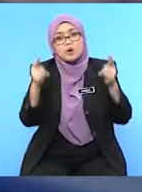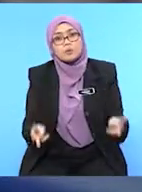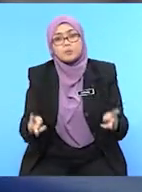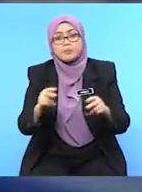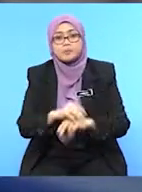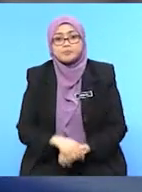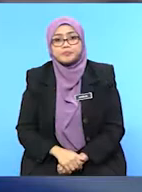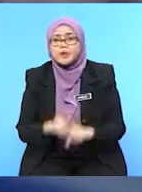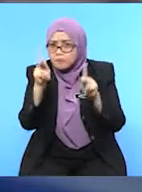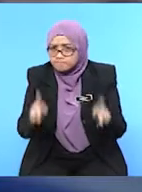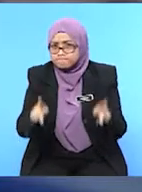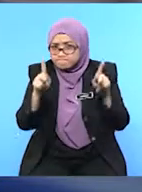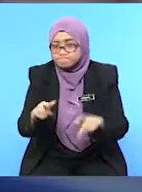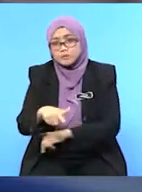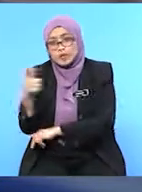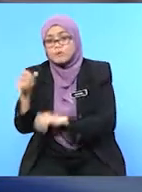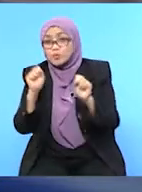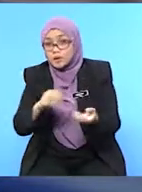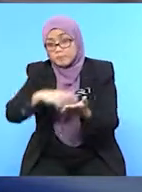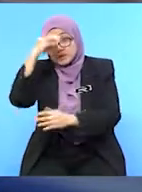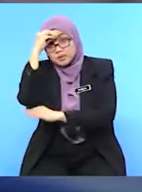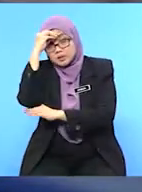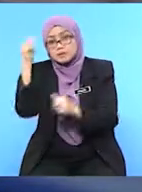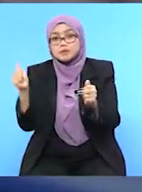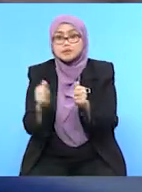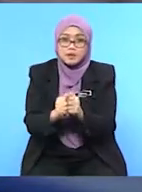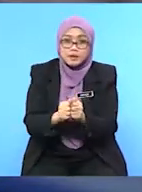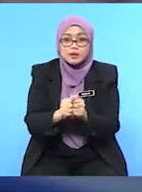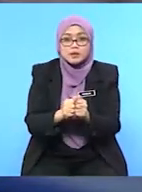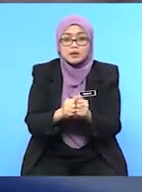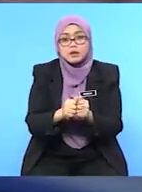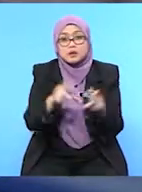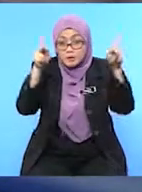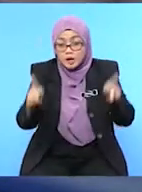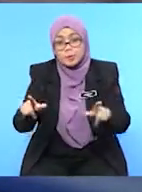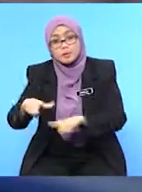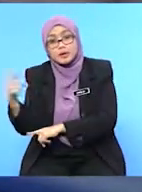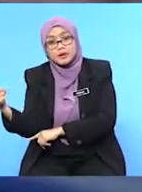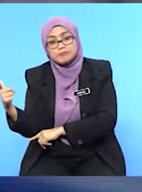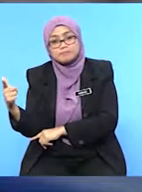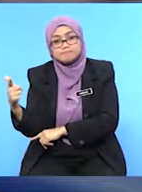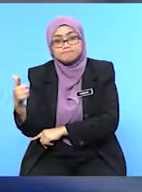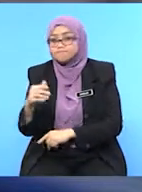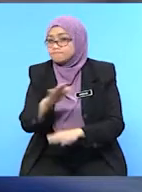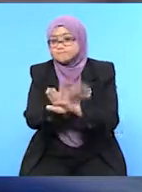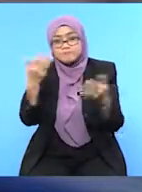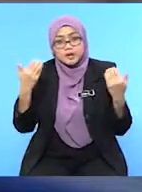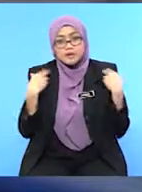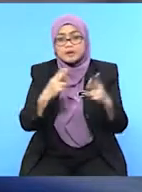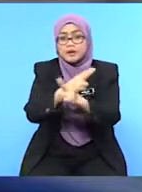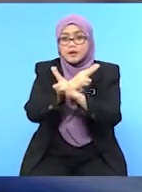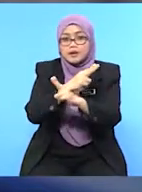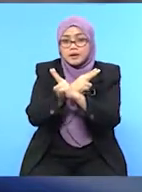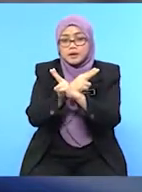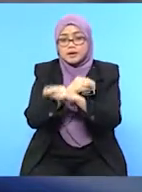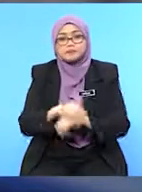akau kaum lain mulai mempelajari bahasa dan kebudayaan kaum masing-masing tampil halangan ke aja harap